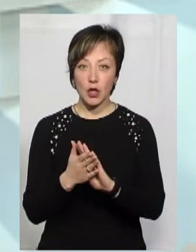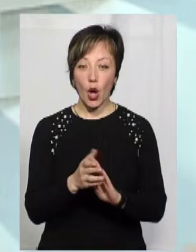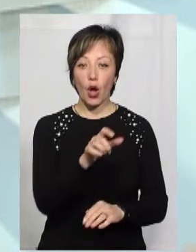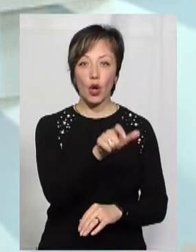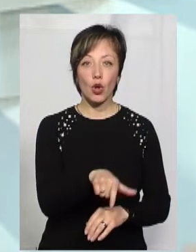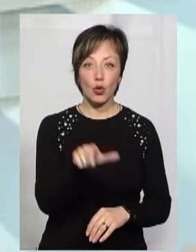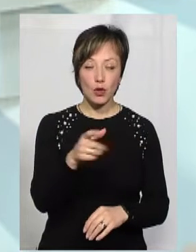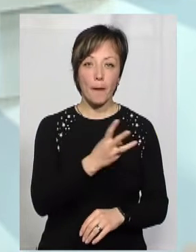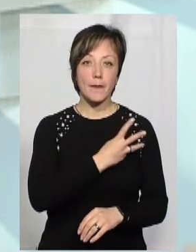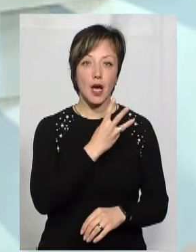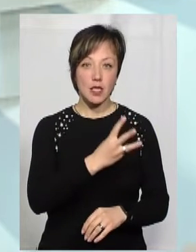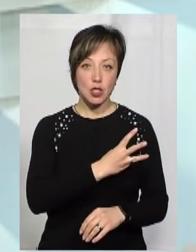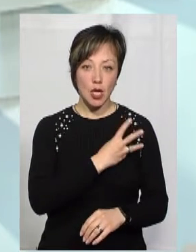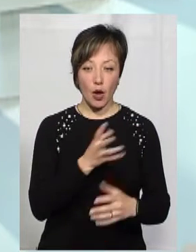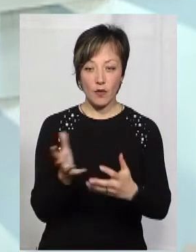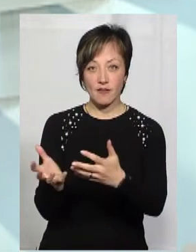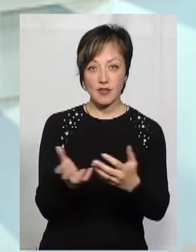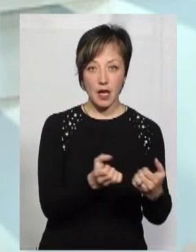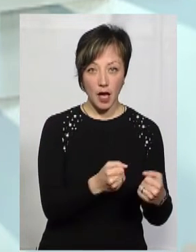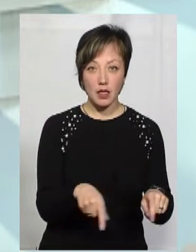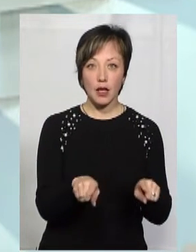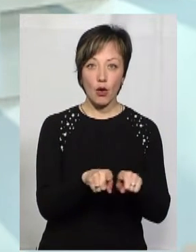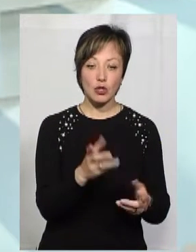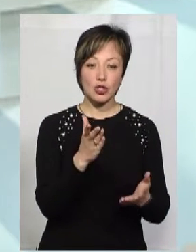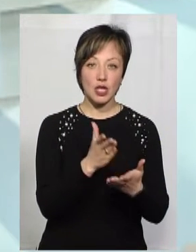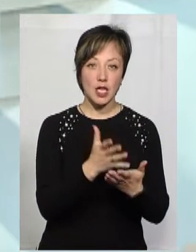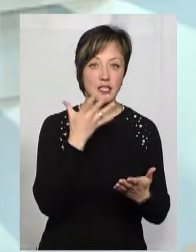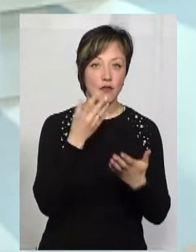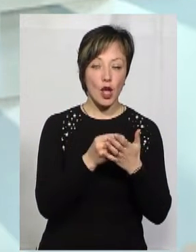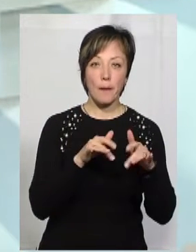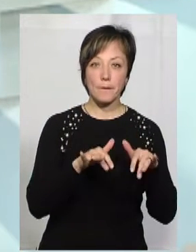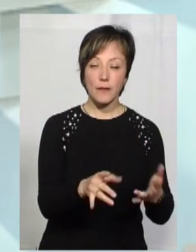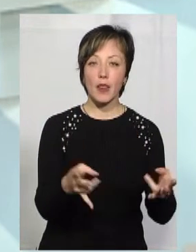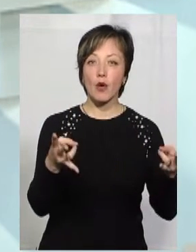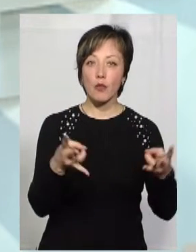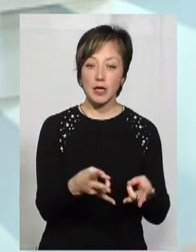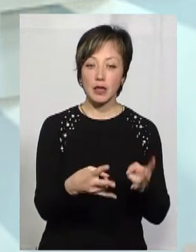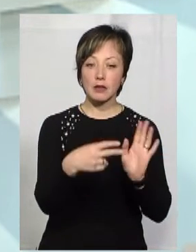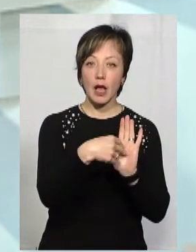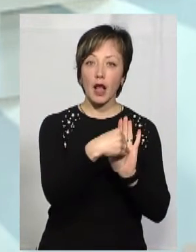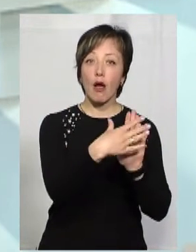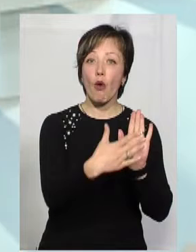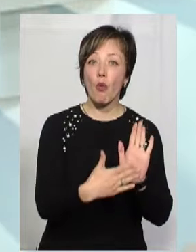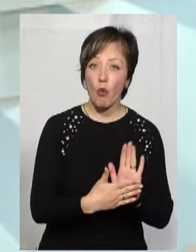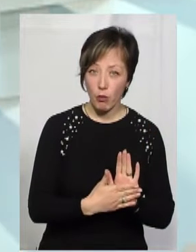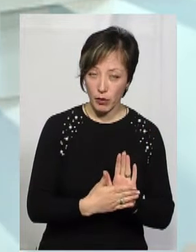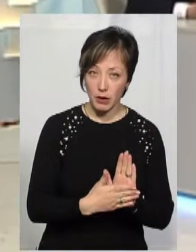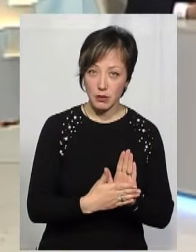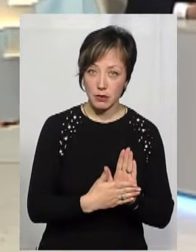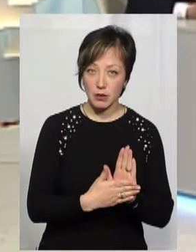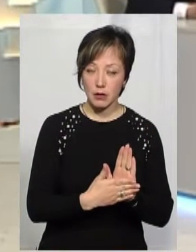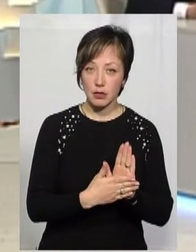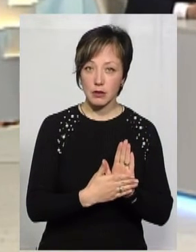ті люди, які бажають бути усиновителями, також є своя процедура. Найперше, необхідно стати на облік